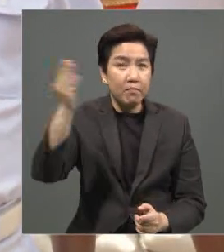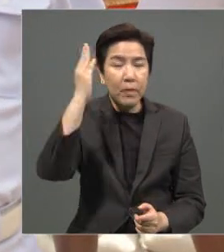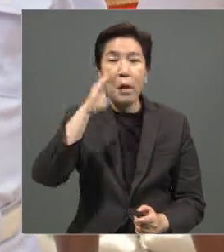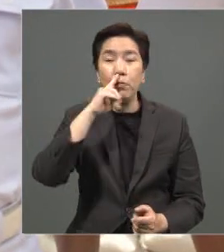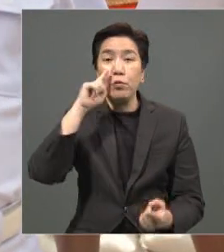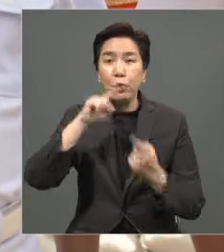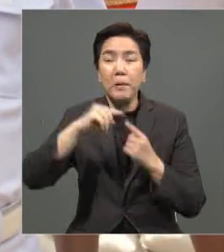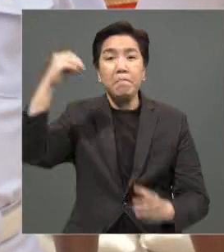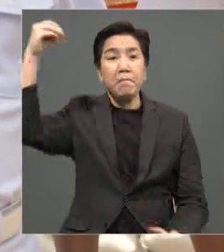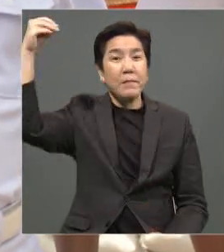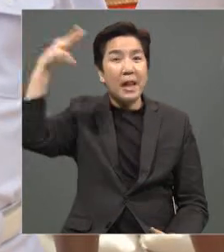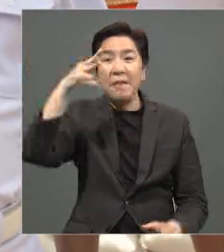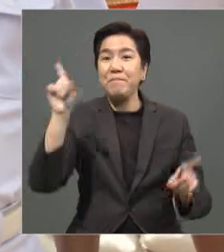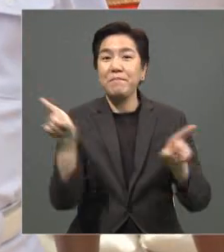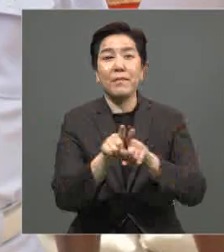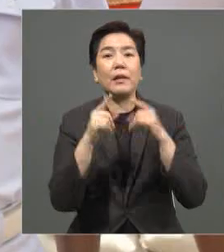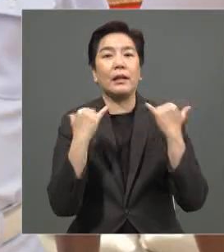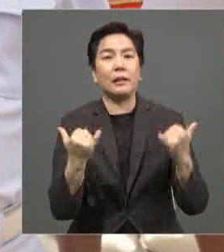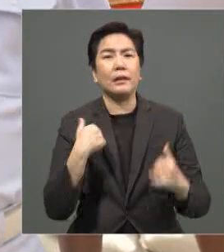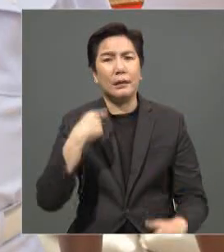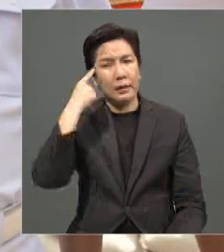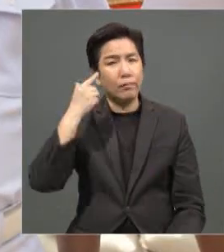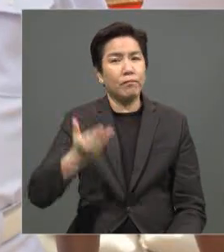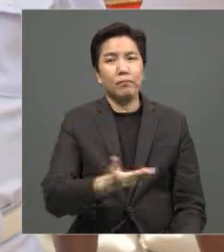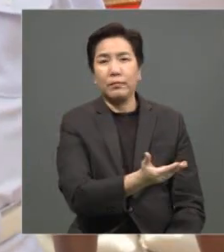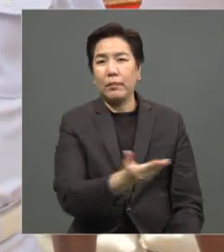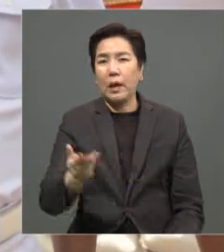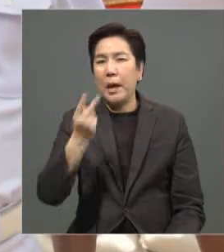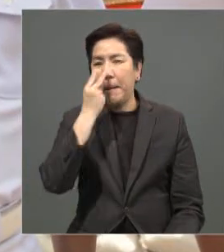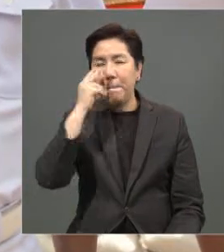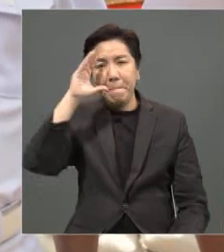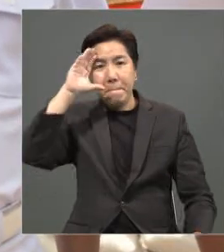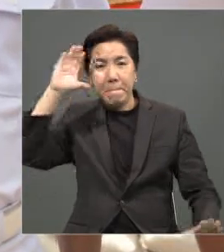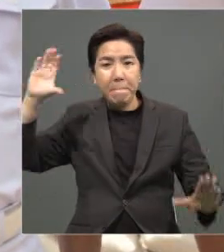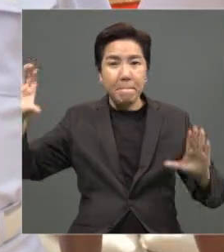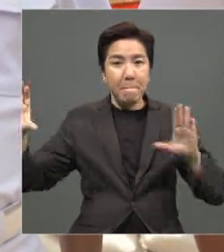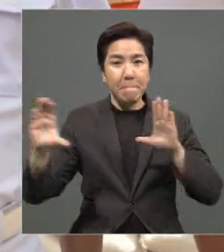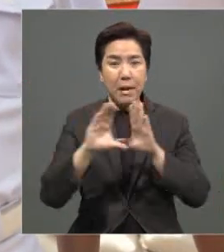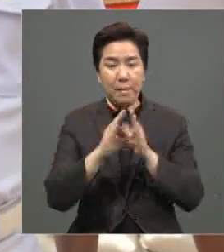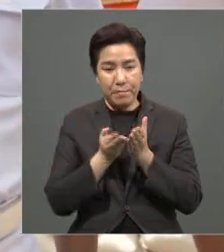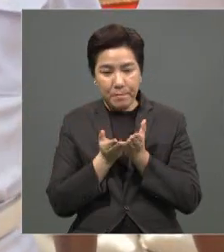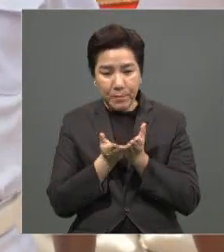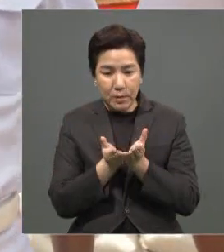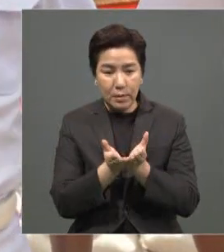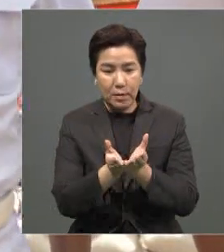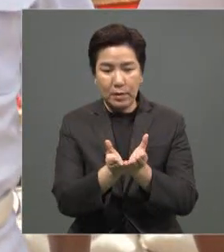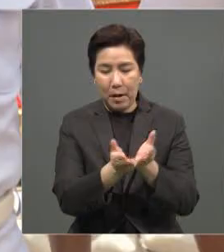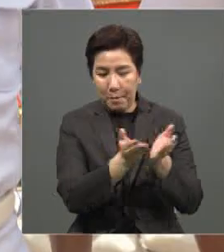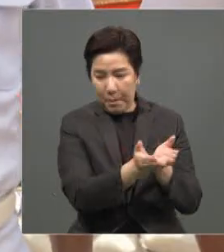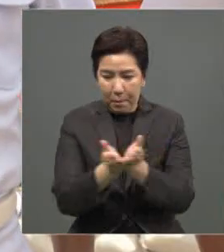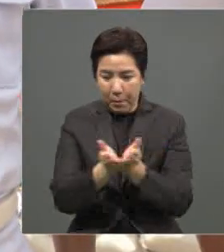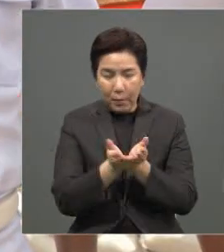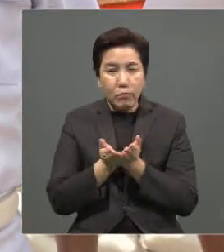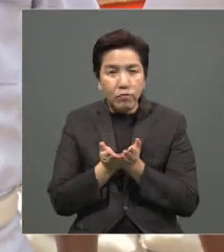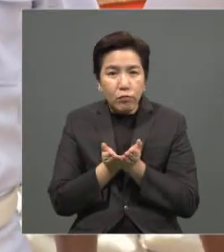ใจมีแดดออกแบบนี้ผมว่าทุกท่านจะได้เห็นภาพขบวนเรือพระยายาตราทางชลมารเดิน